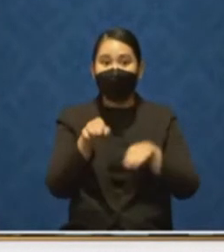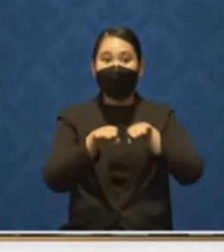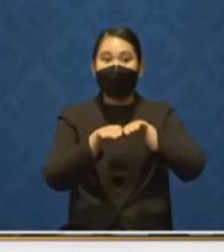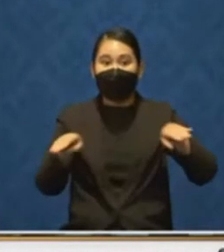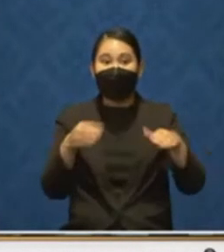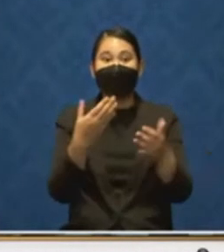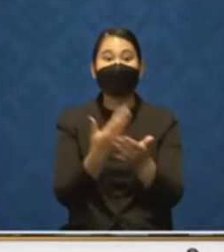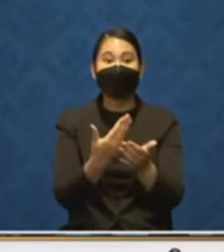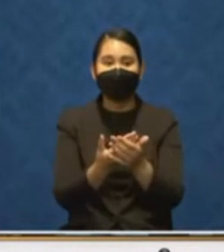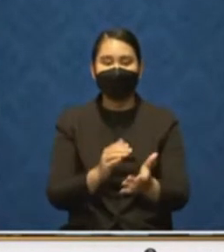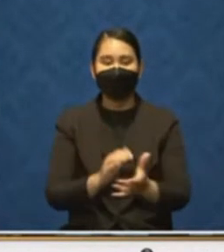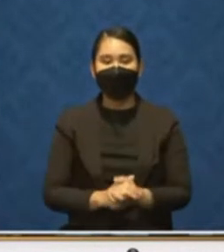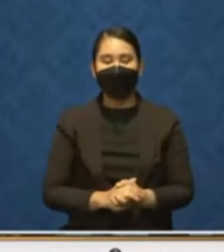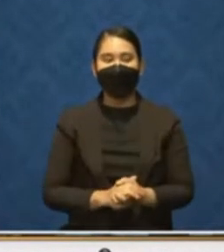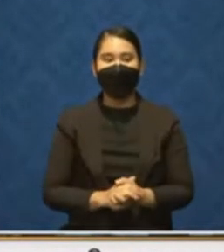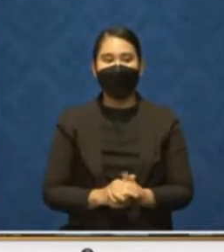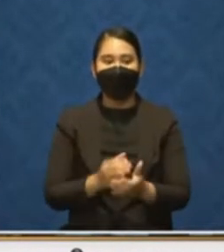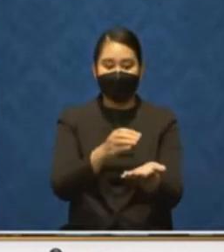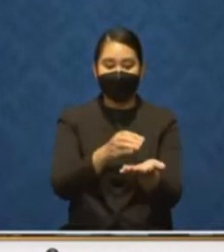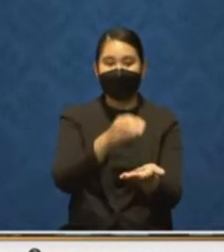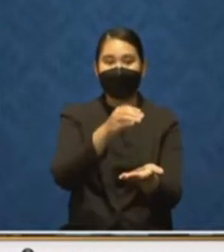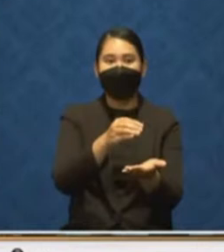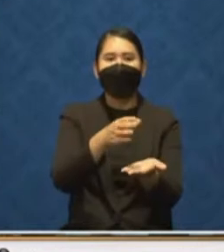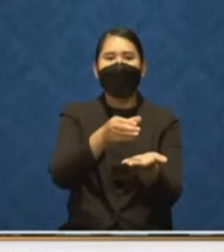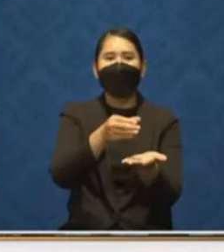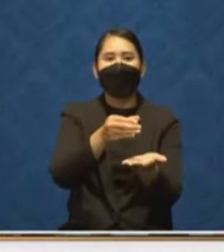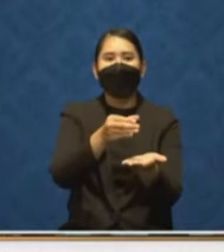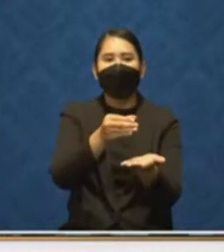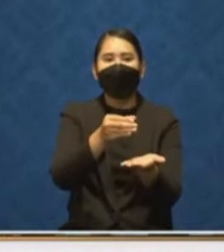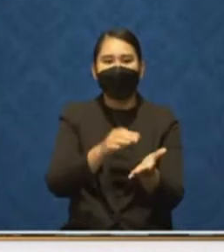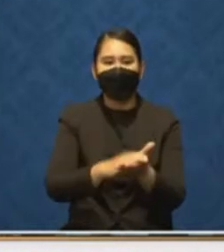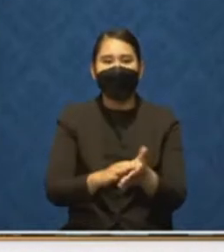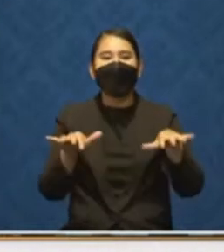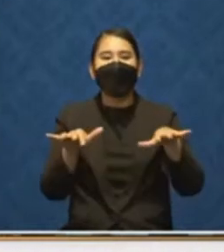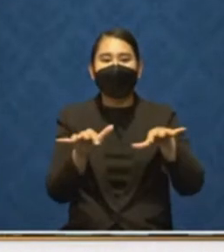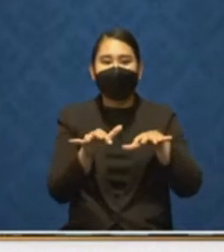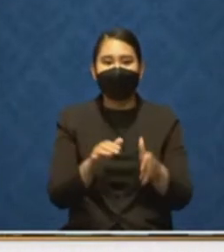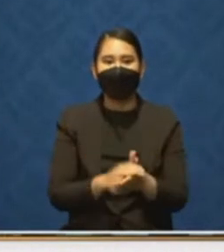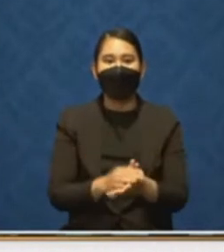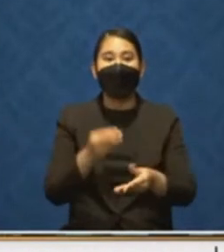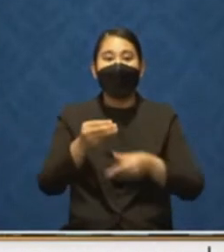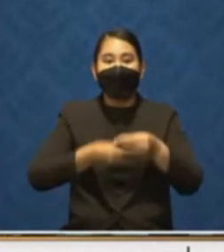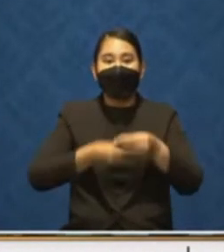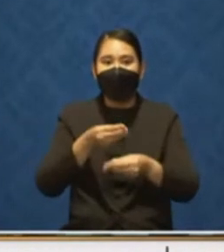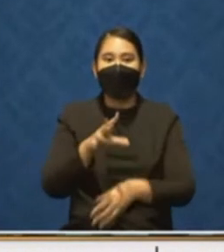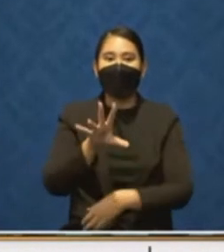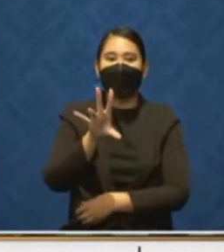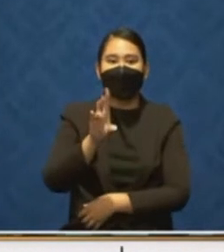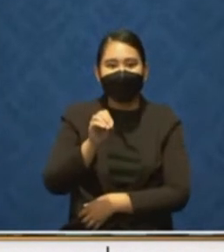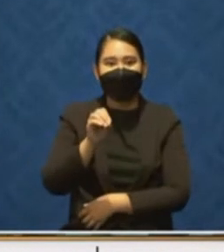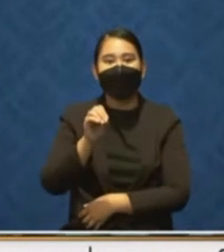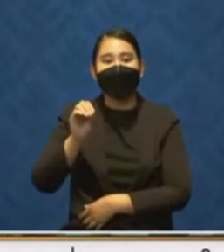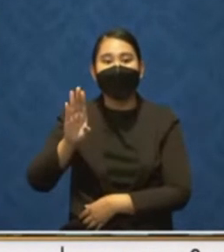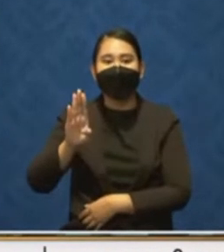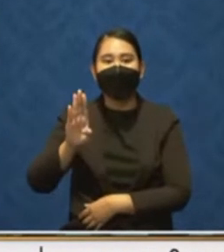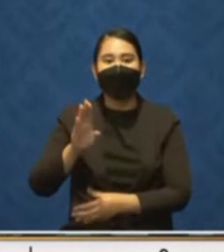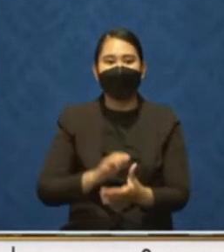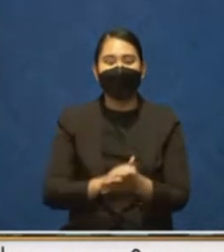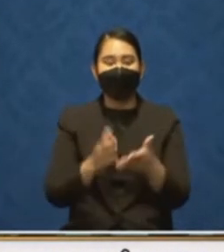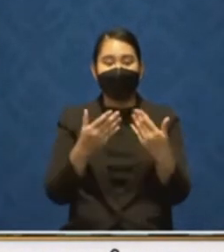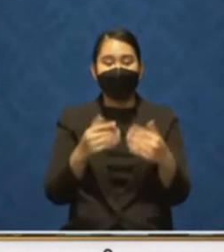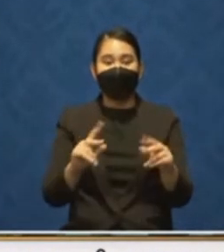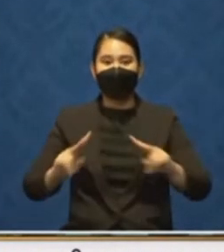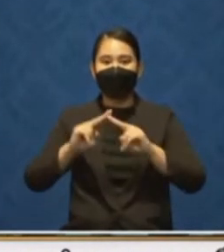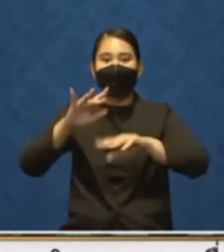ต่อเปล่าขนาด 20ลิตร Iเป็นการลองจะรอนะตลาดก็ขายอายุ 70บาทแต่พอเข้าพระเจ้ามาคุณกระทรวง